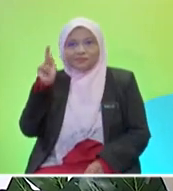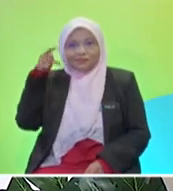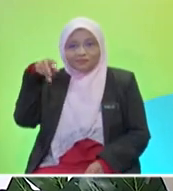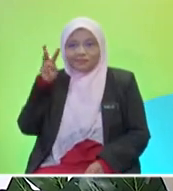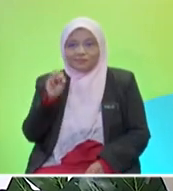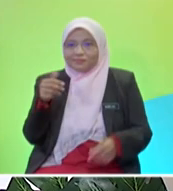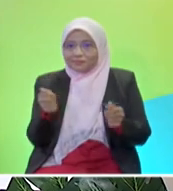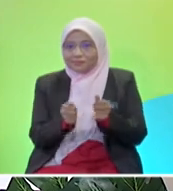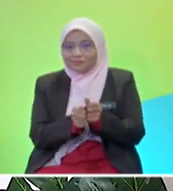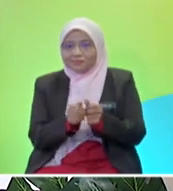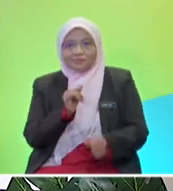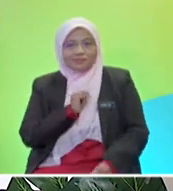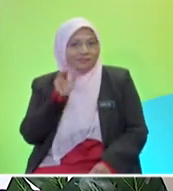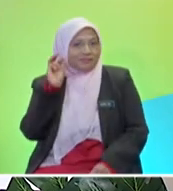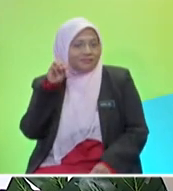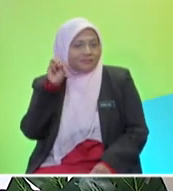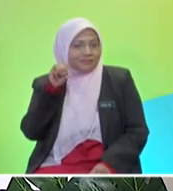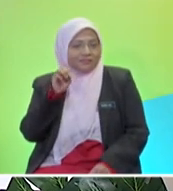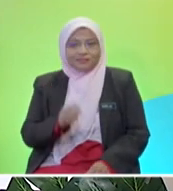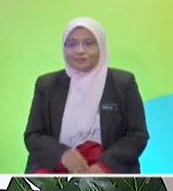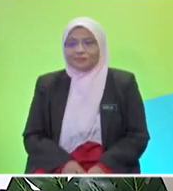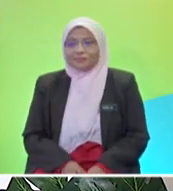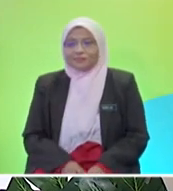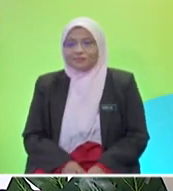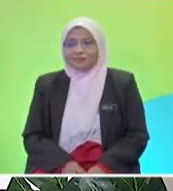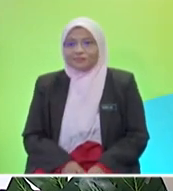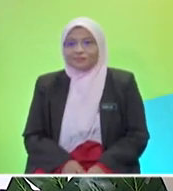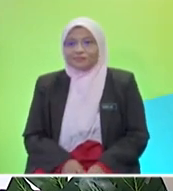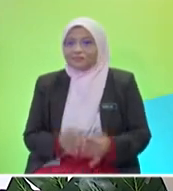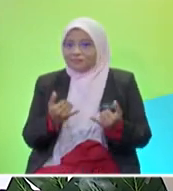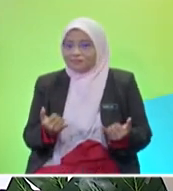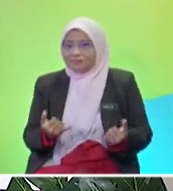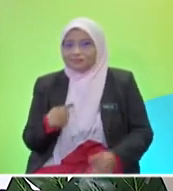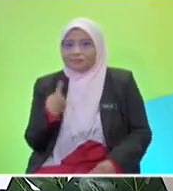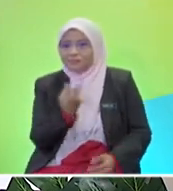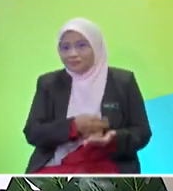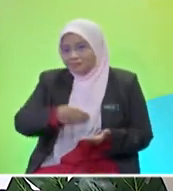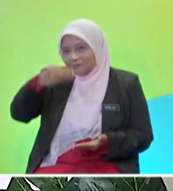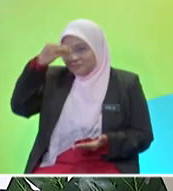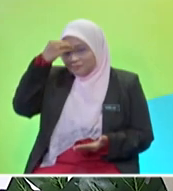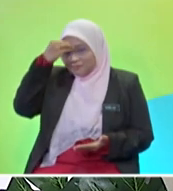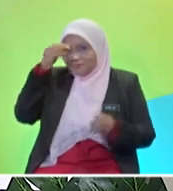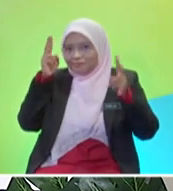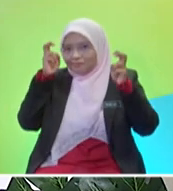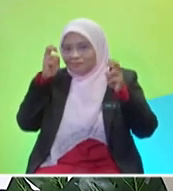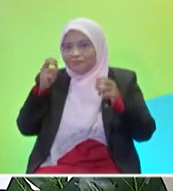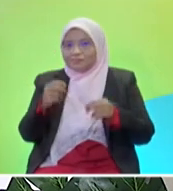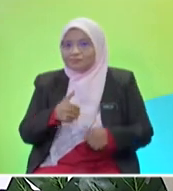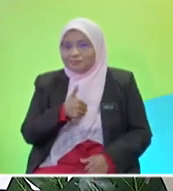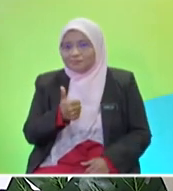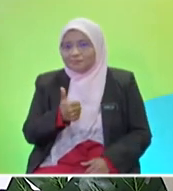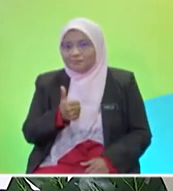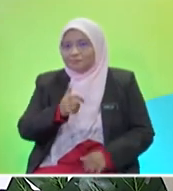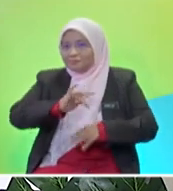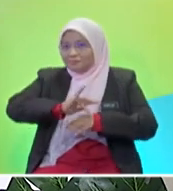Shamira Nazir. Di mana pada hari ini kawan-kawan, kita akan belajar satu mata pelajaran yang sangat menyeronokkan, iaitu sains